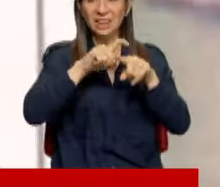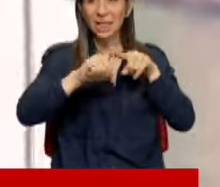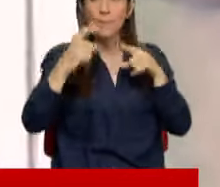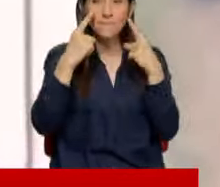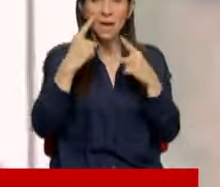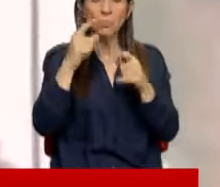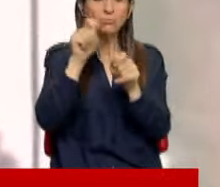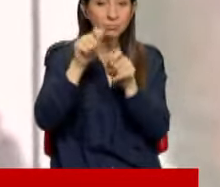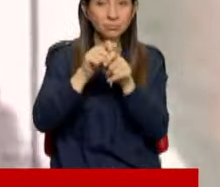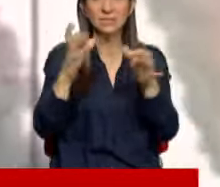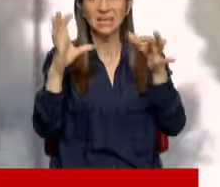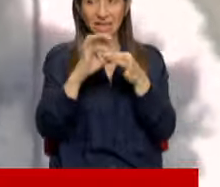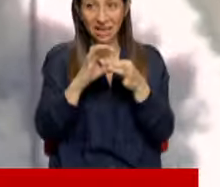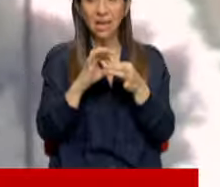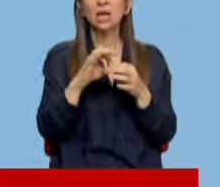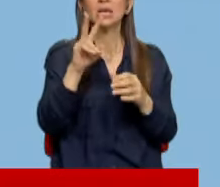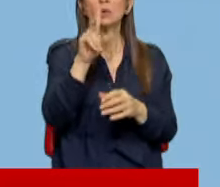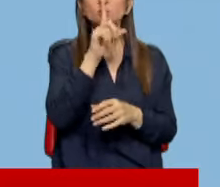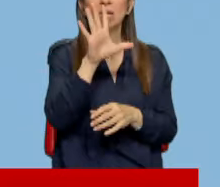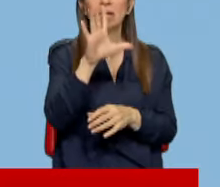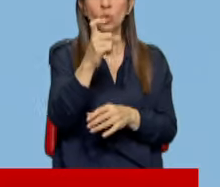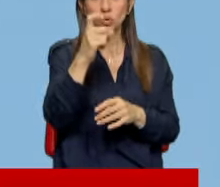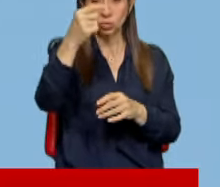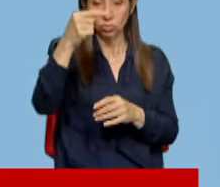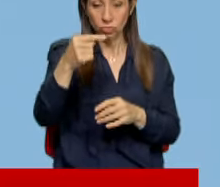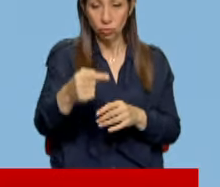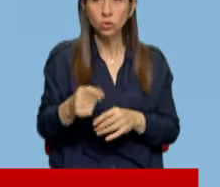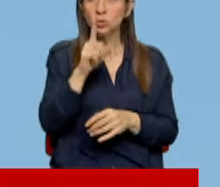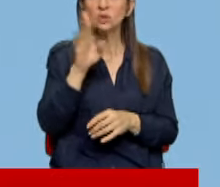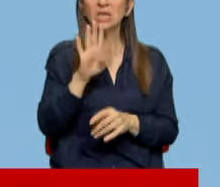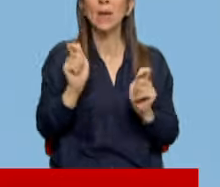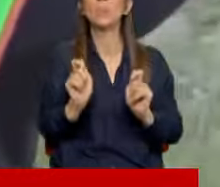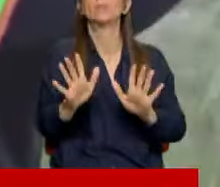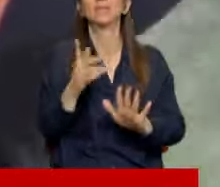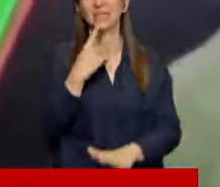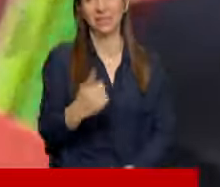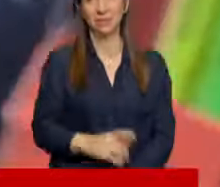teleferin bakım onarım sürecine ilişkin 159 kalem işten 140'ının yapılmadığını öne sürdü.